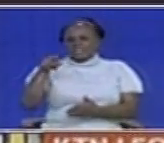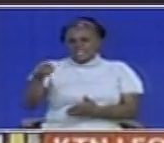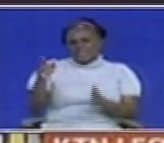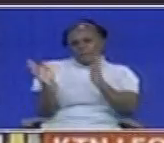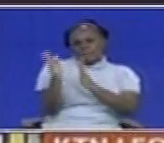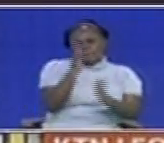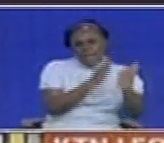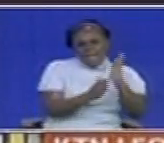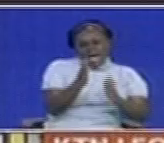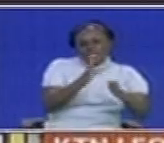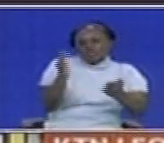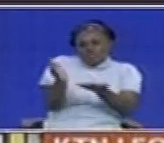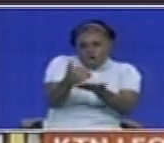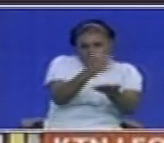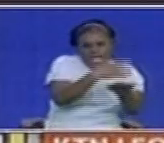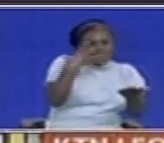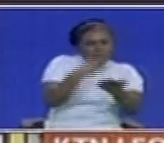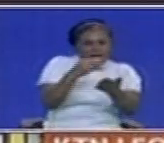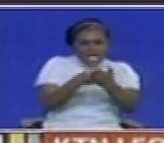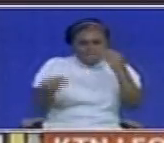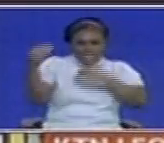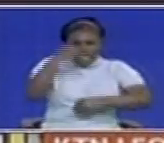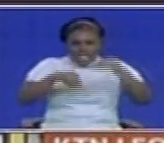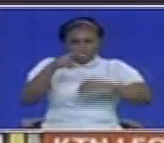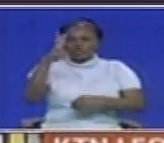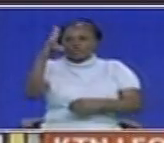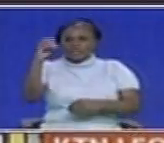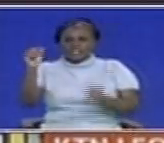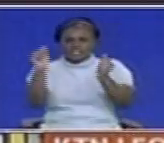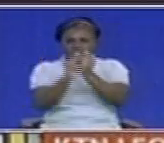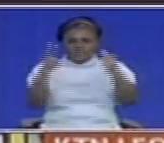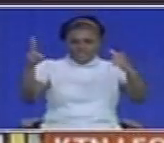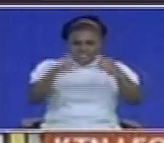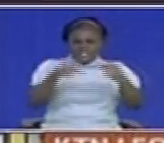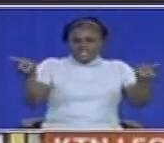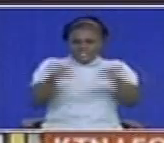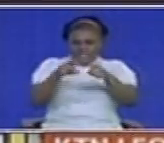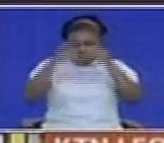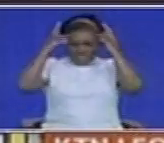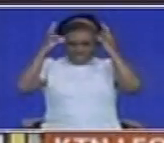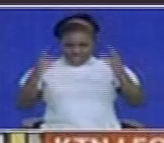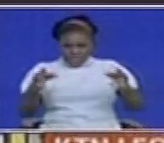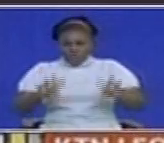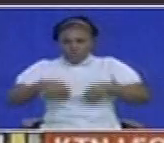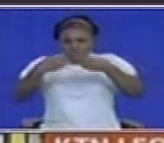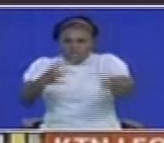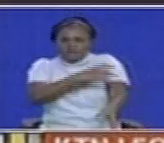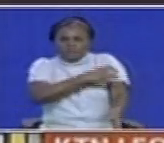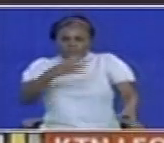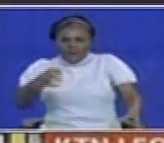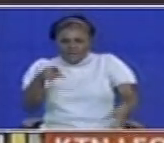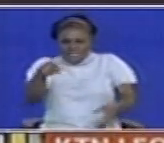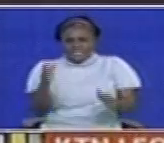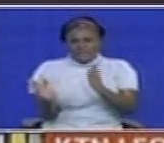ya kujikusanyia fedha za kampeni ya mwaka 2017. Pia wamedai kuwa hatua ya rais kuongezea nguvu makamishna wa kaunti ni njama